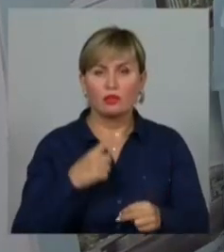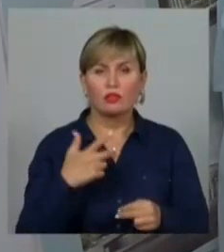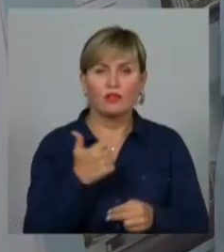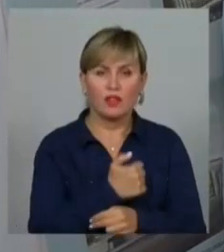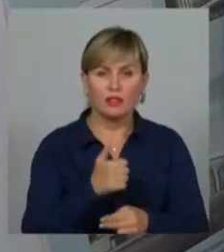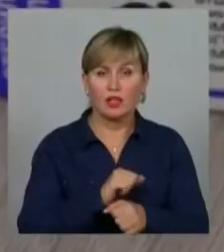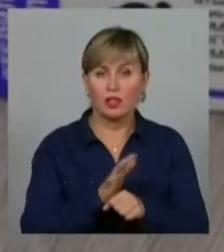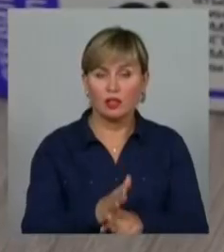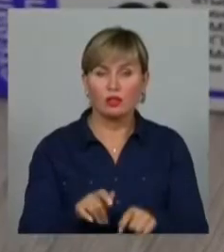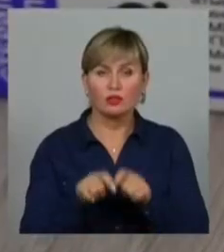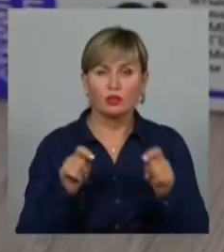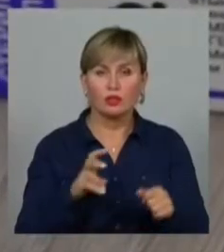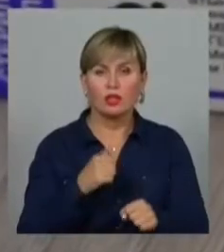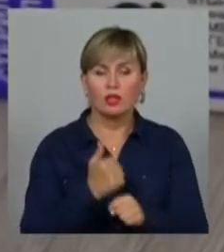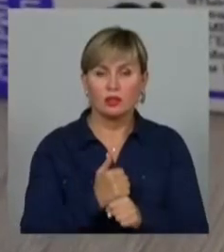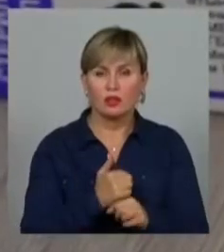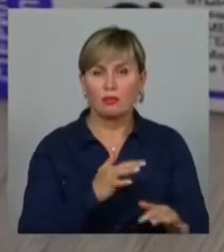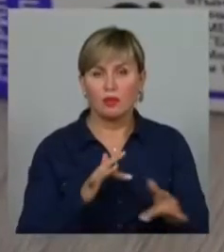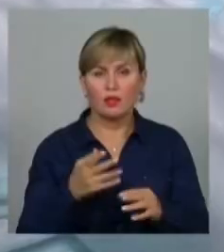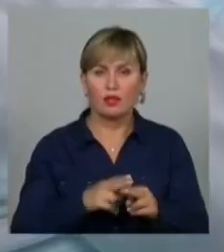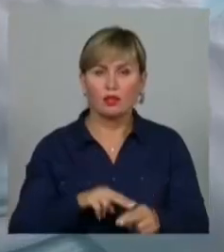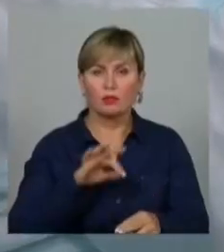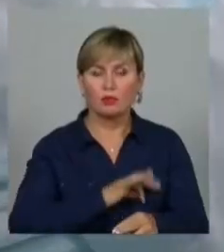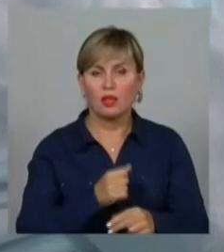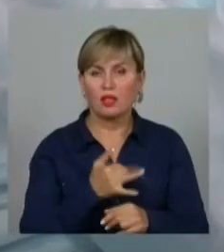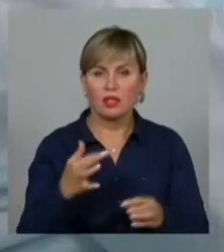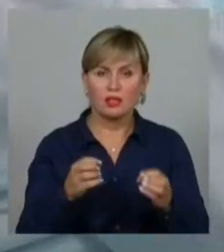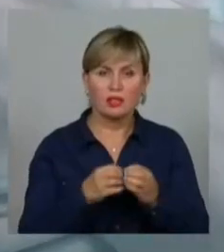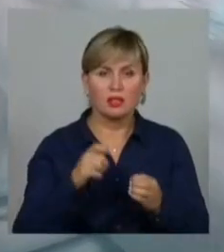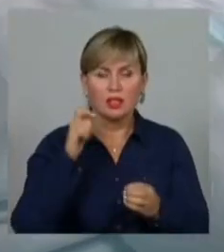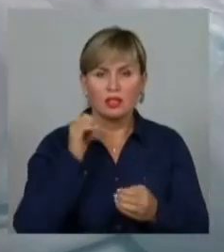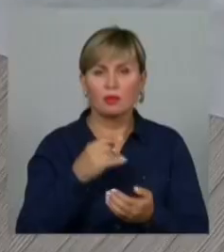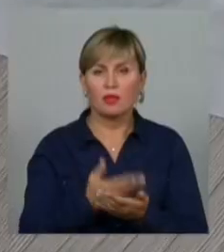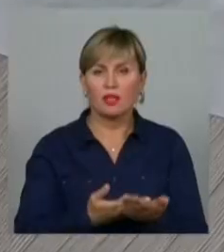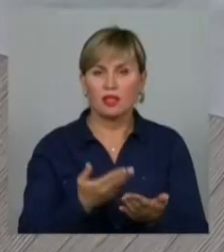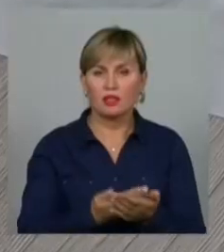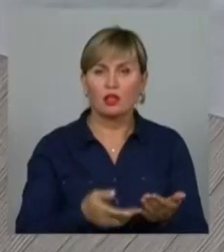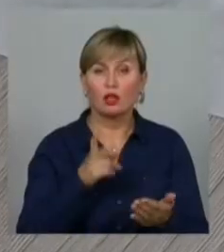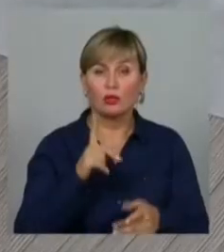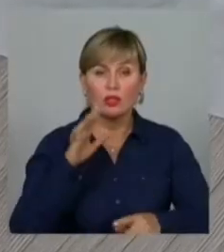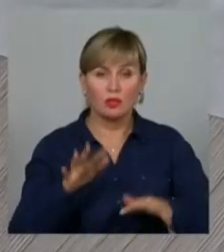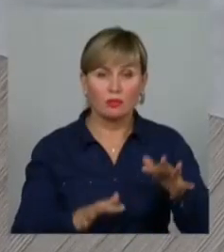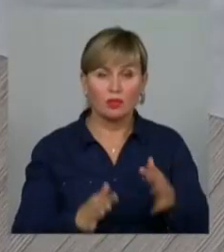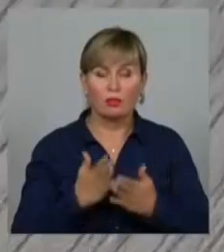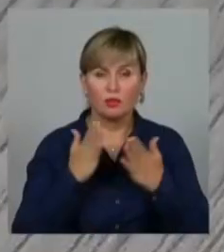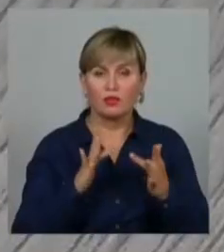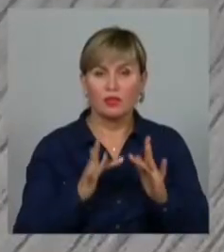от коронавируса созданы на основе метода, который применяется уже несколько десятилетий. И порекомендовал тем, кто сомневается,